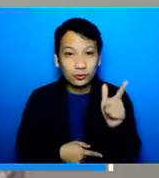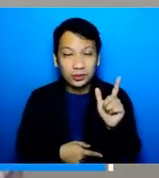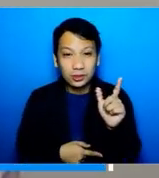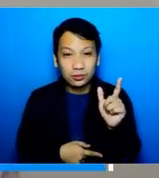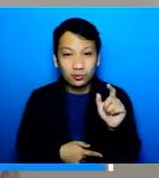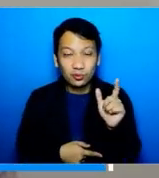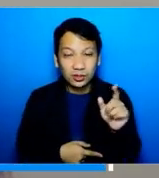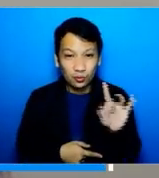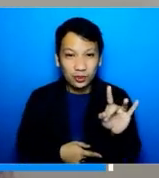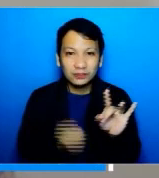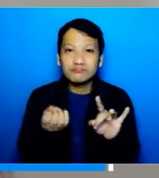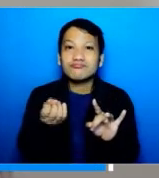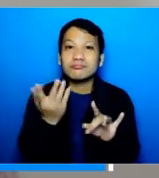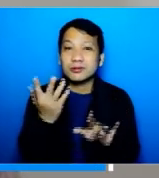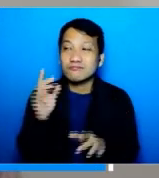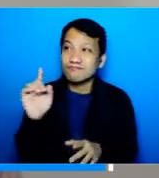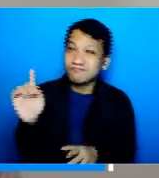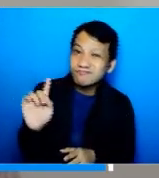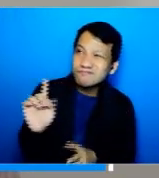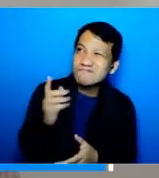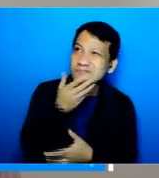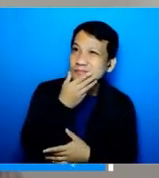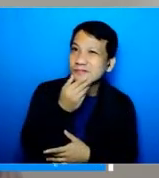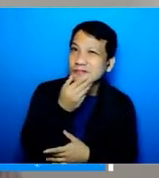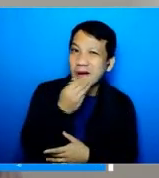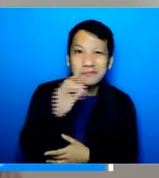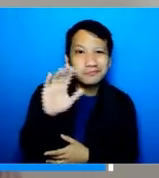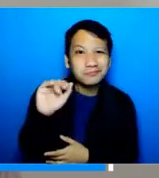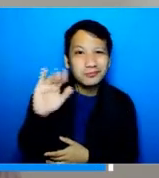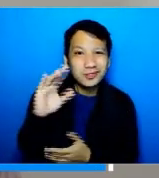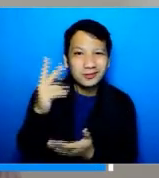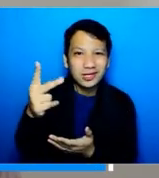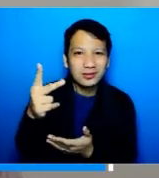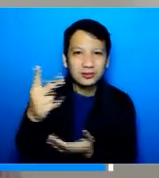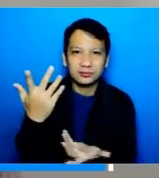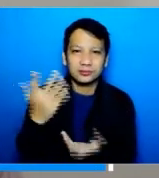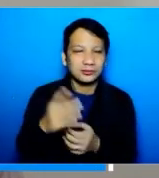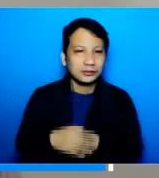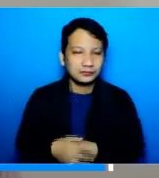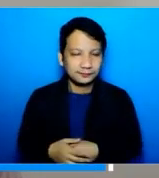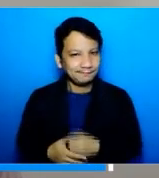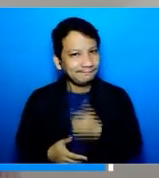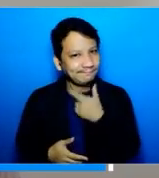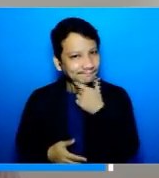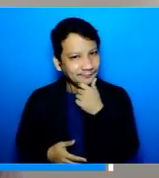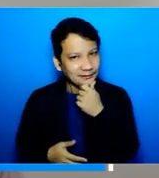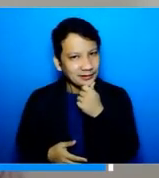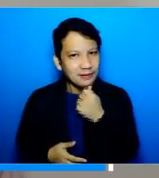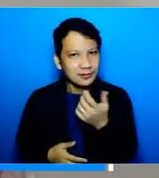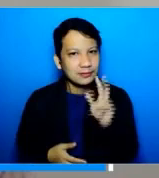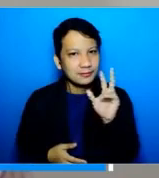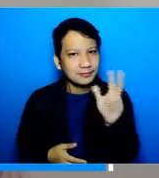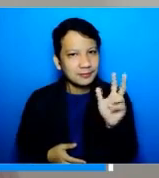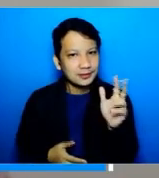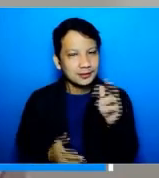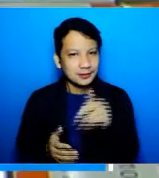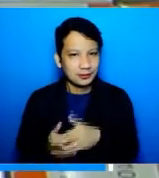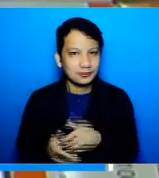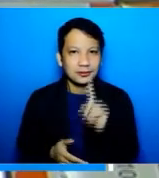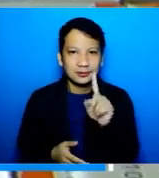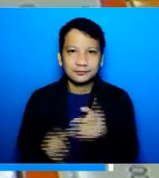na umaabot ng 15,000 at meron pang nasingil na 30,000 pesos per